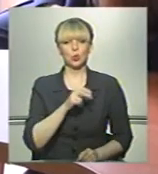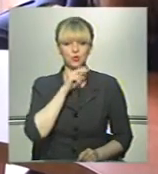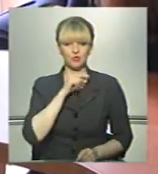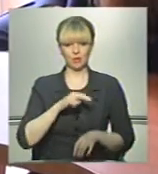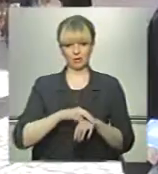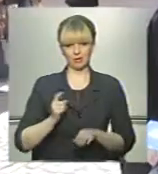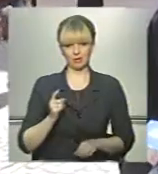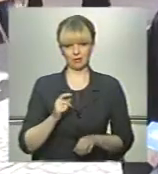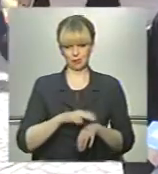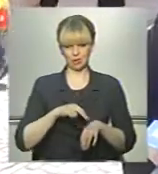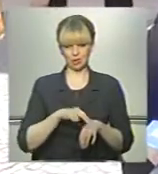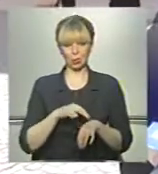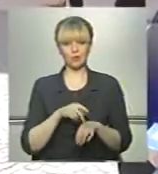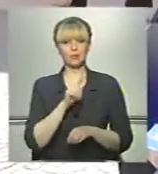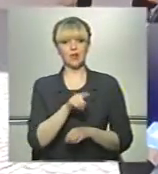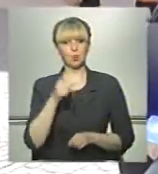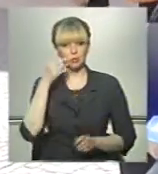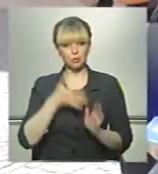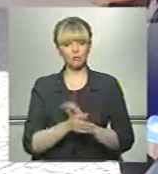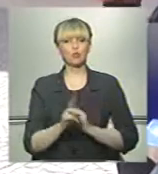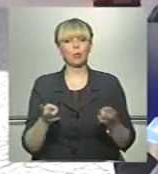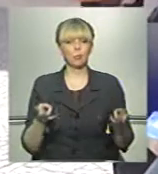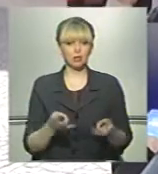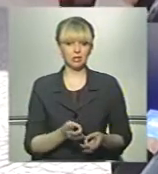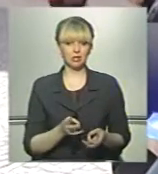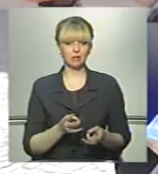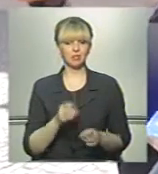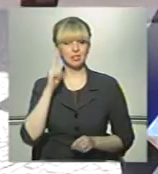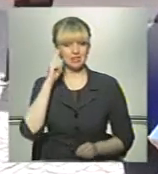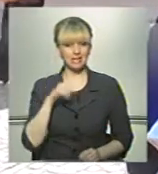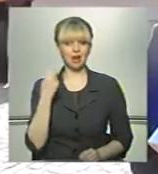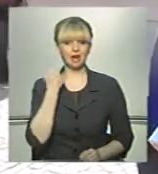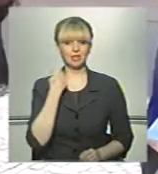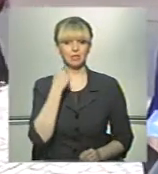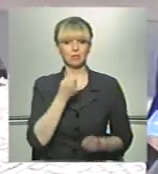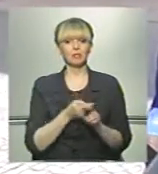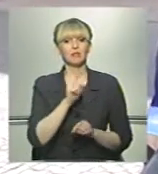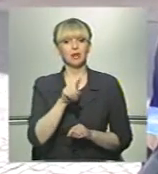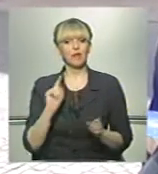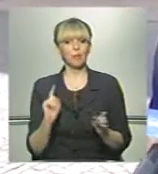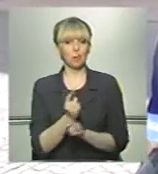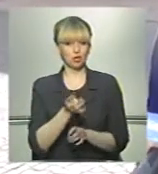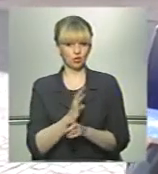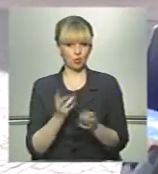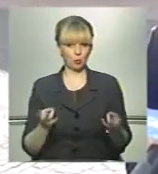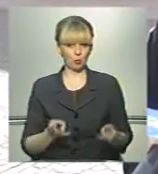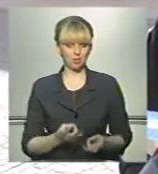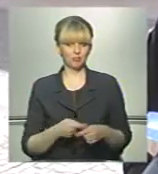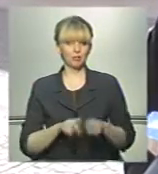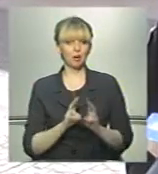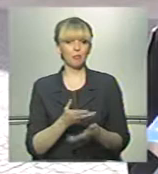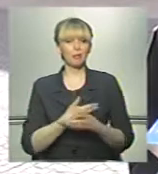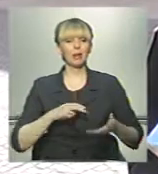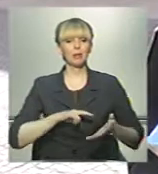чернівецьких патрульних. Вони розуміють, що потрібно, що знання англійської мови – це для них в першу чергу потрібно. Так як ми